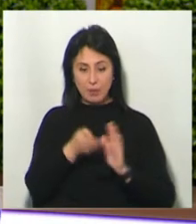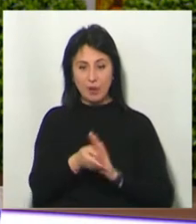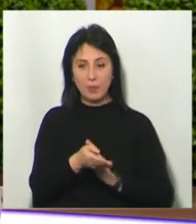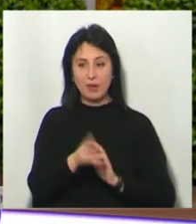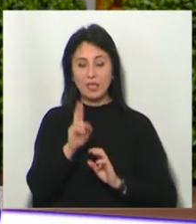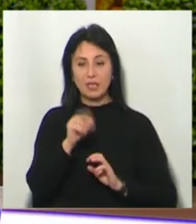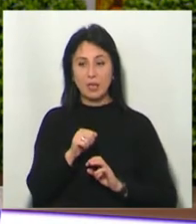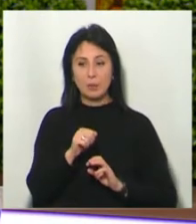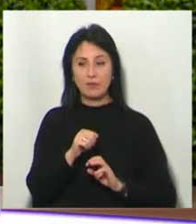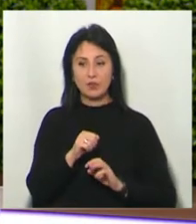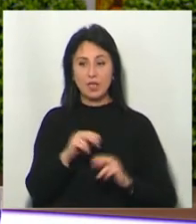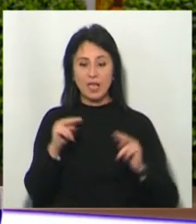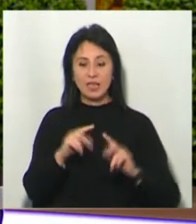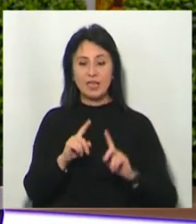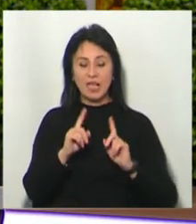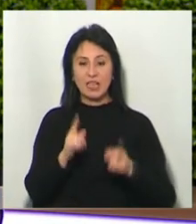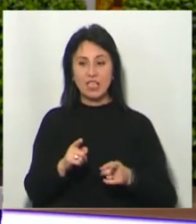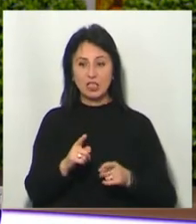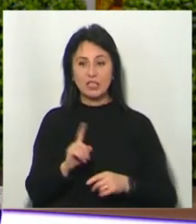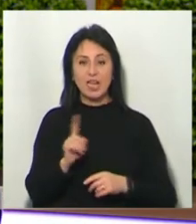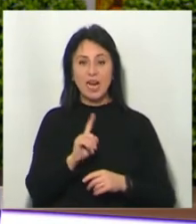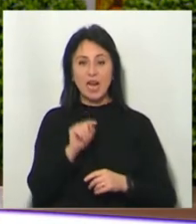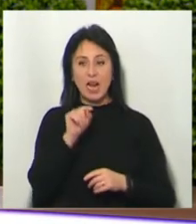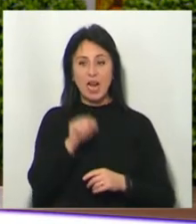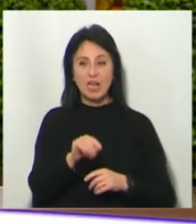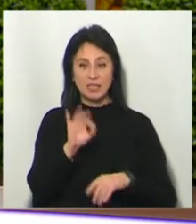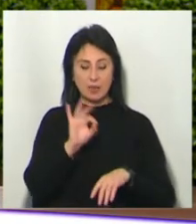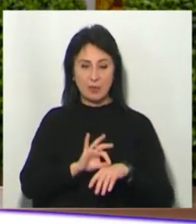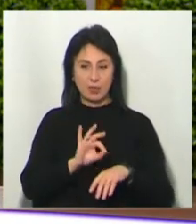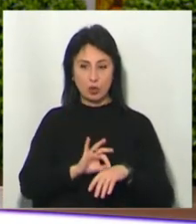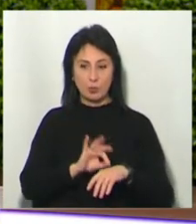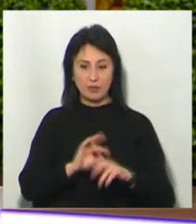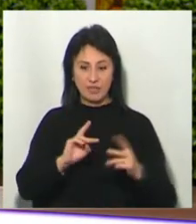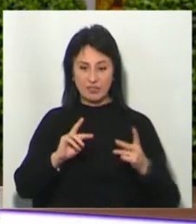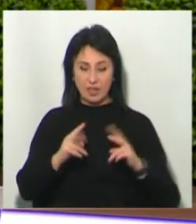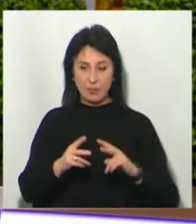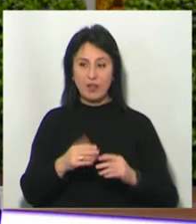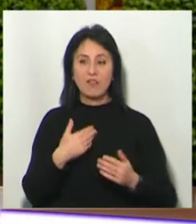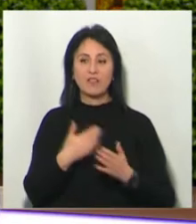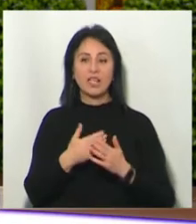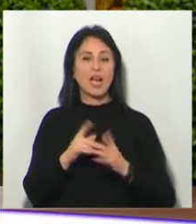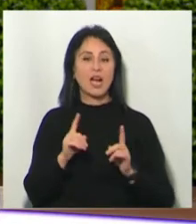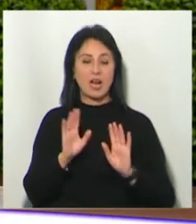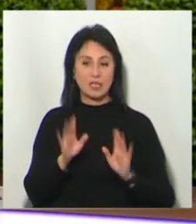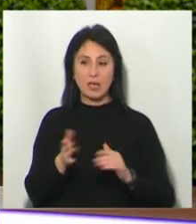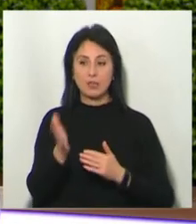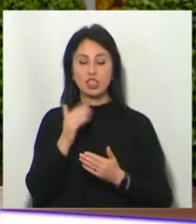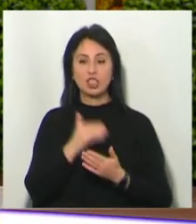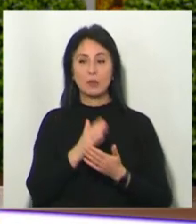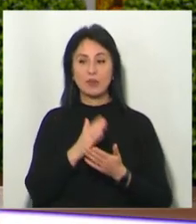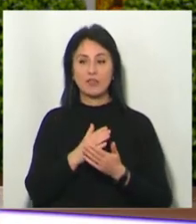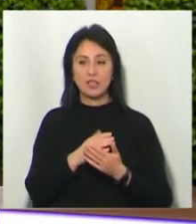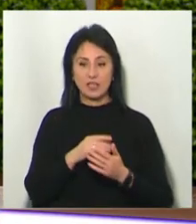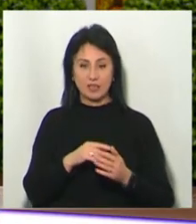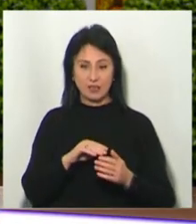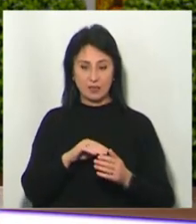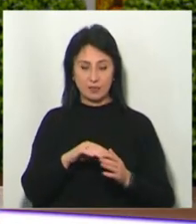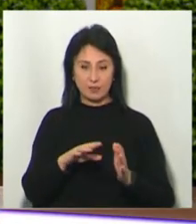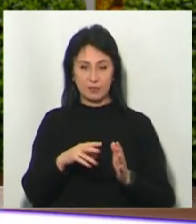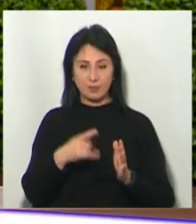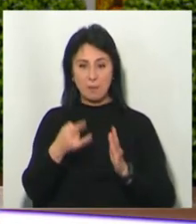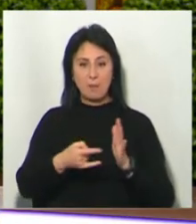და დადასტურდეს რაღაც პათოლოგიური ცვლილებები. თქვათ რაღაც. Ამის შემდეგ არის